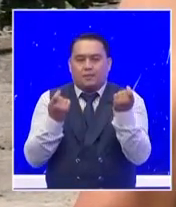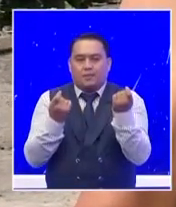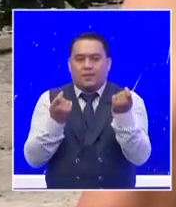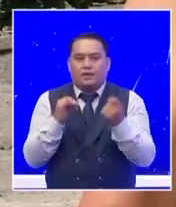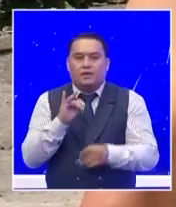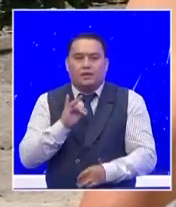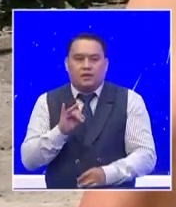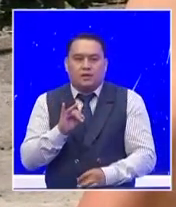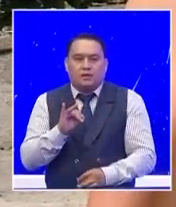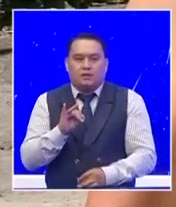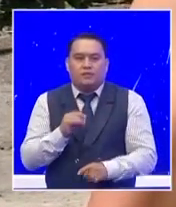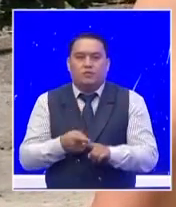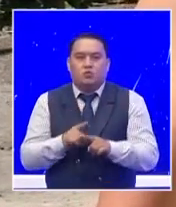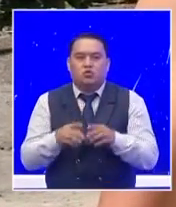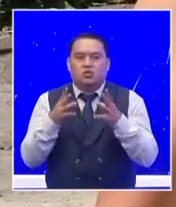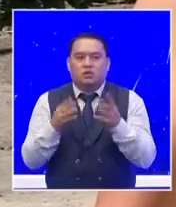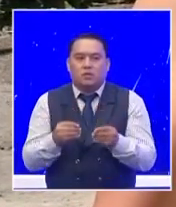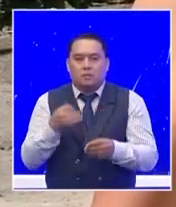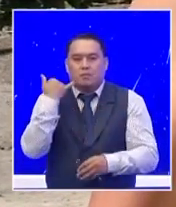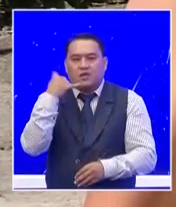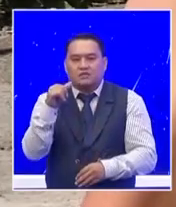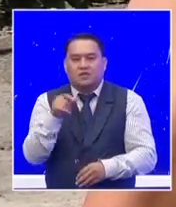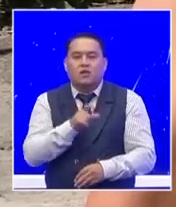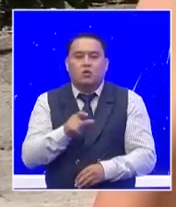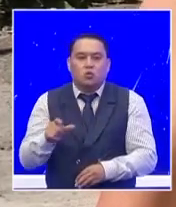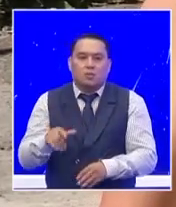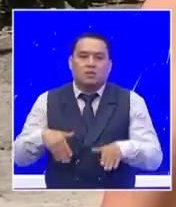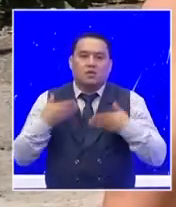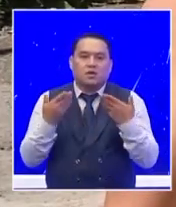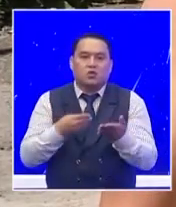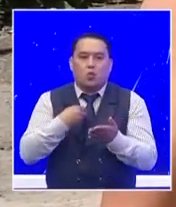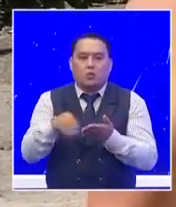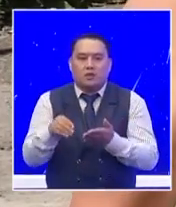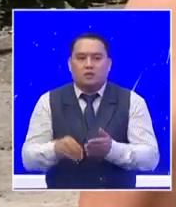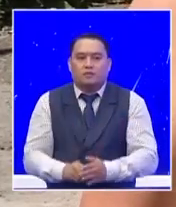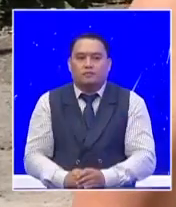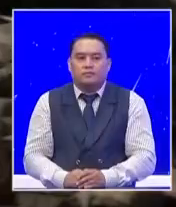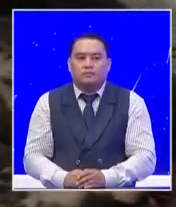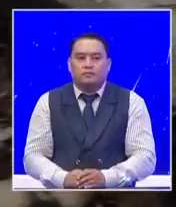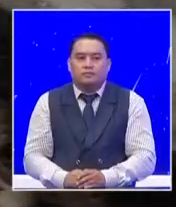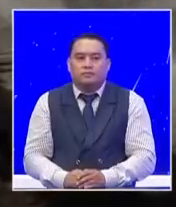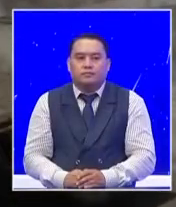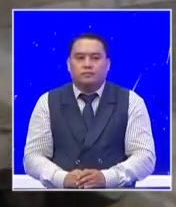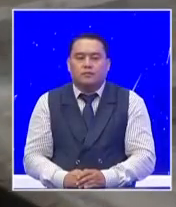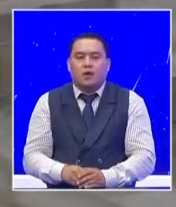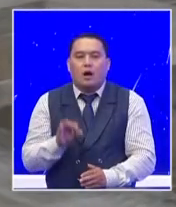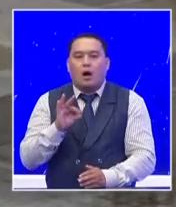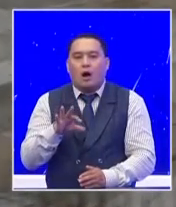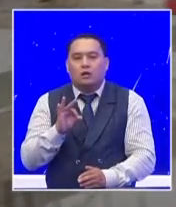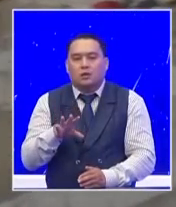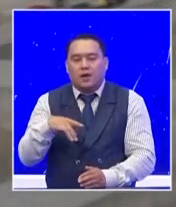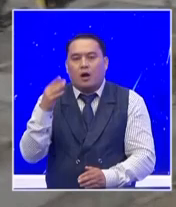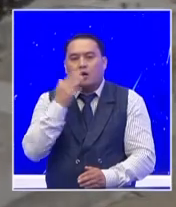и в тот же день вечером мне позвонили люди и предложили купить эту квартиру, этот дом. К слову, в октябре текущего года